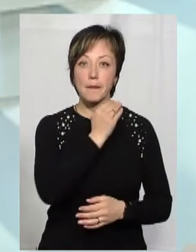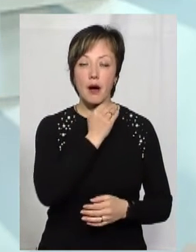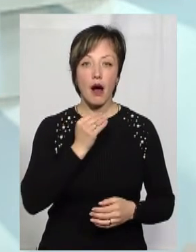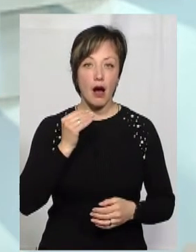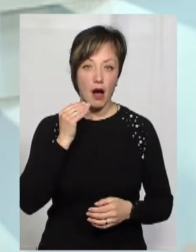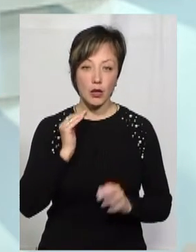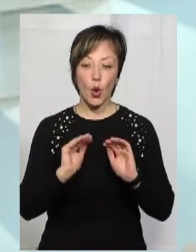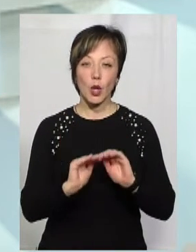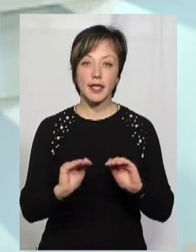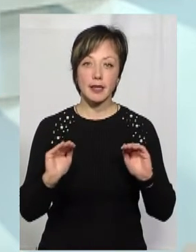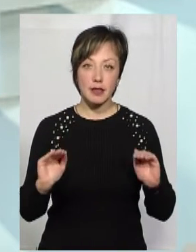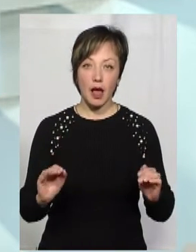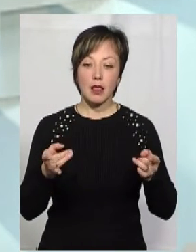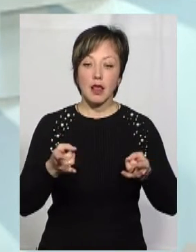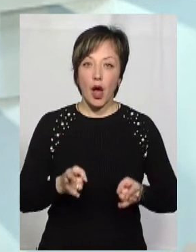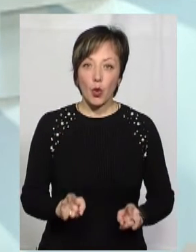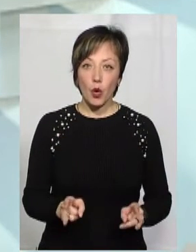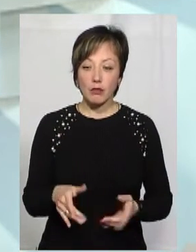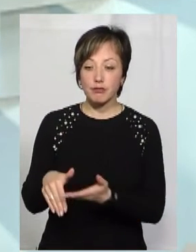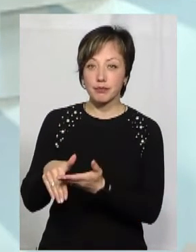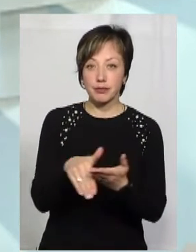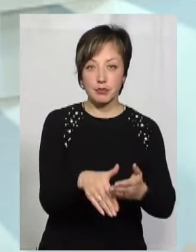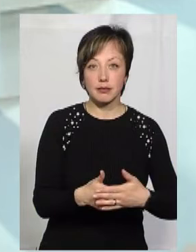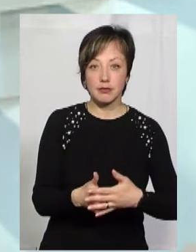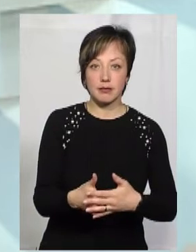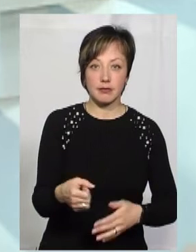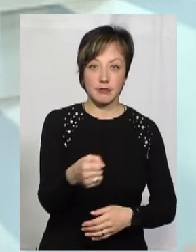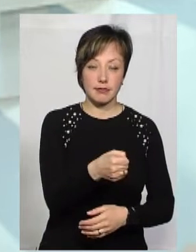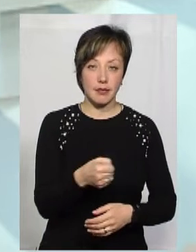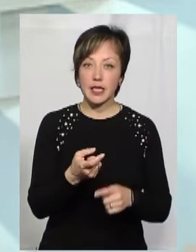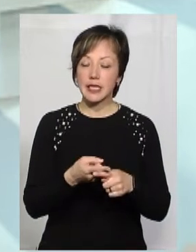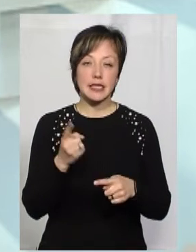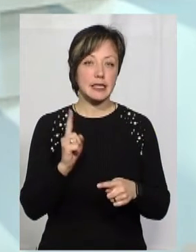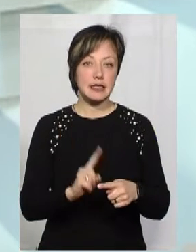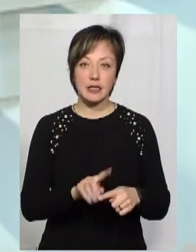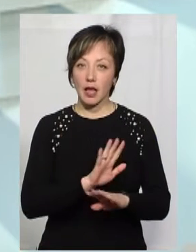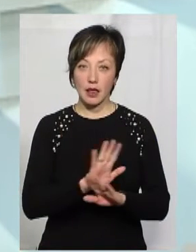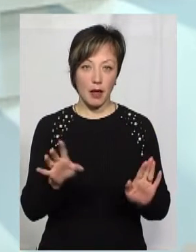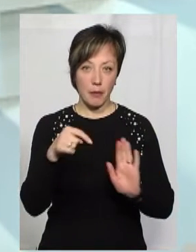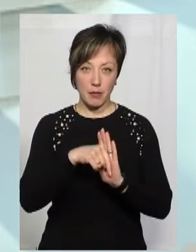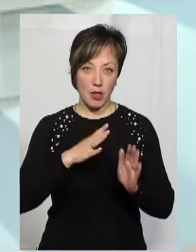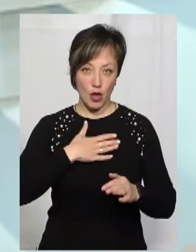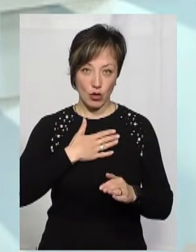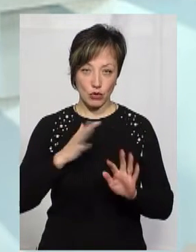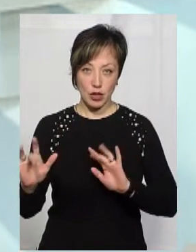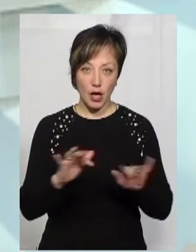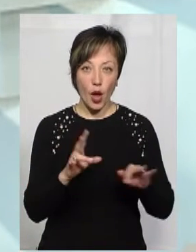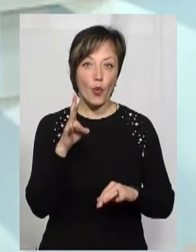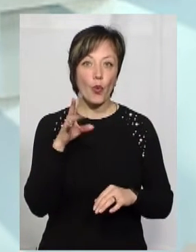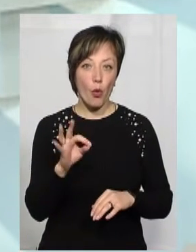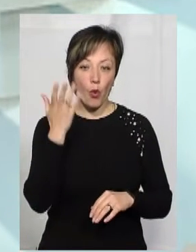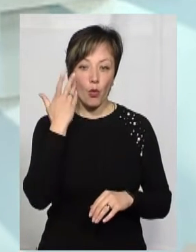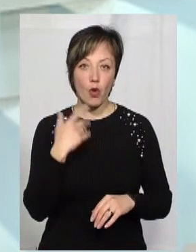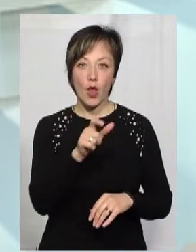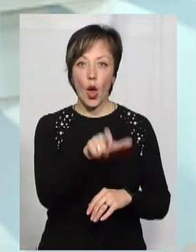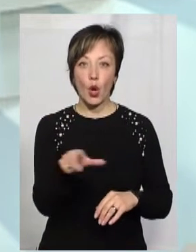багато дітей, які народилися від сурогатного материнства. Це не є предметом нашої діяльності, однак, коли